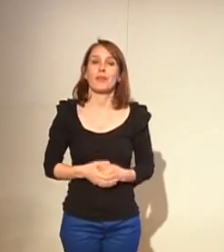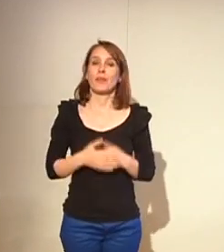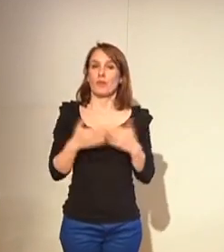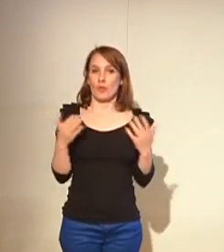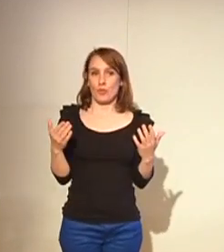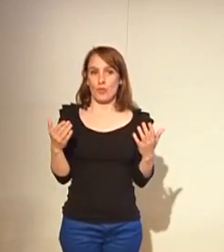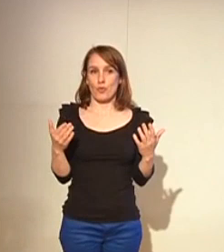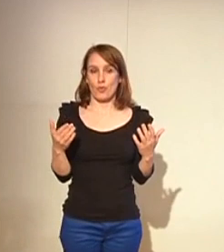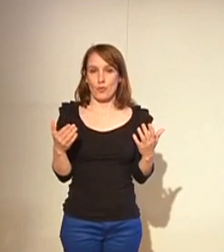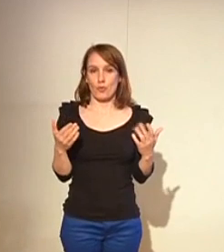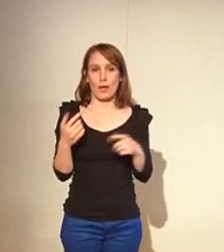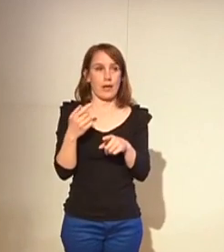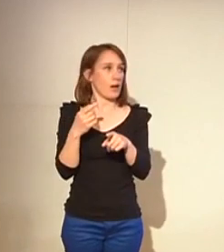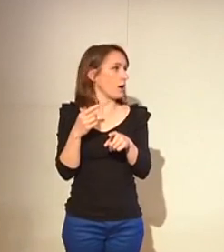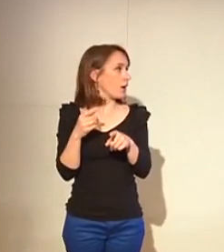soumettre cette